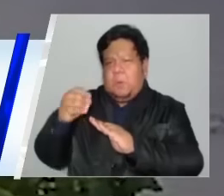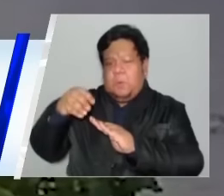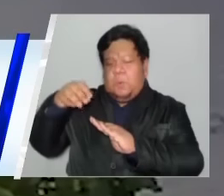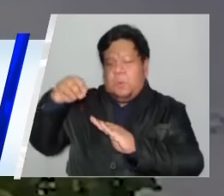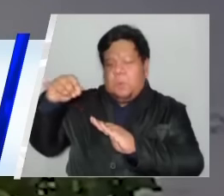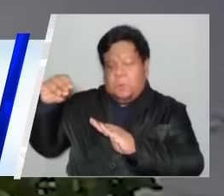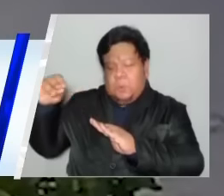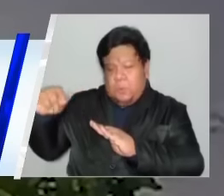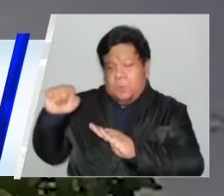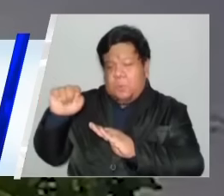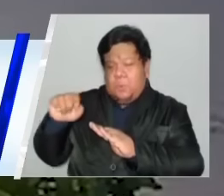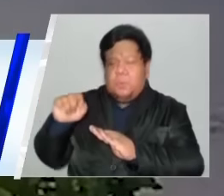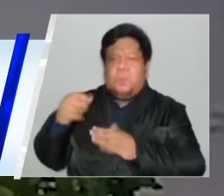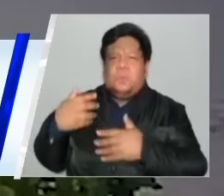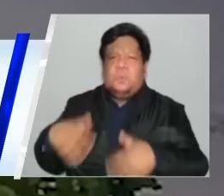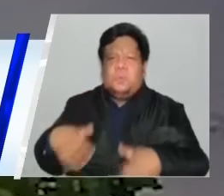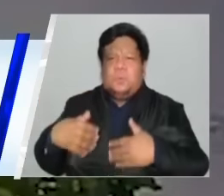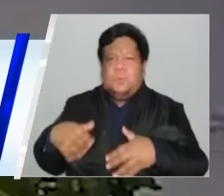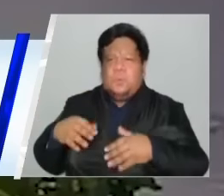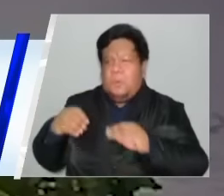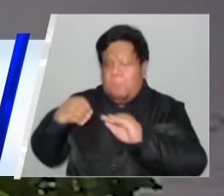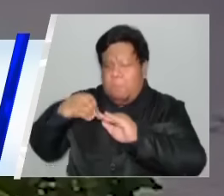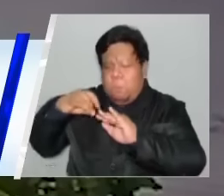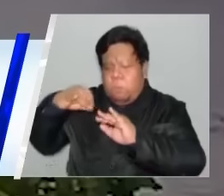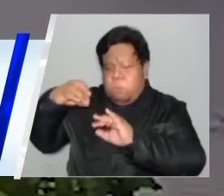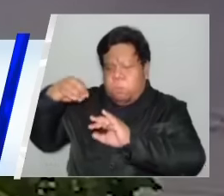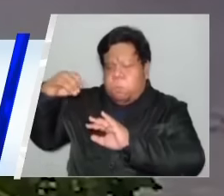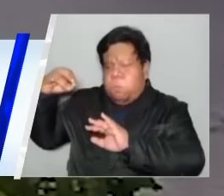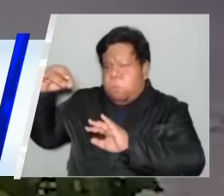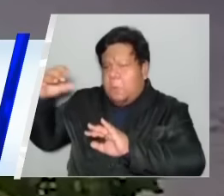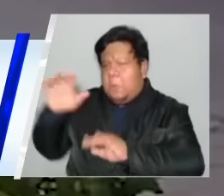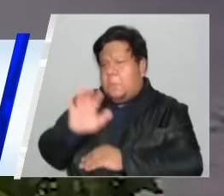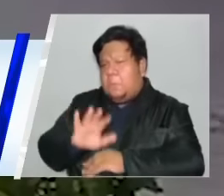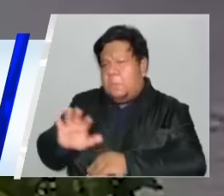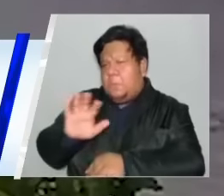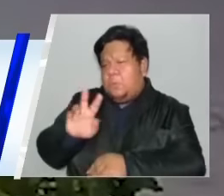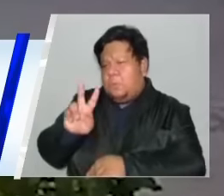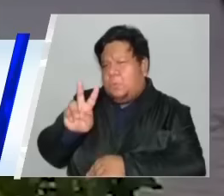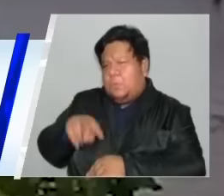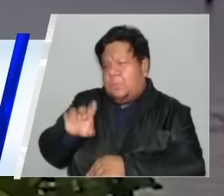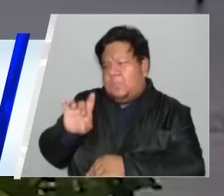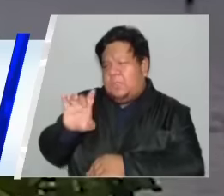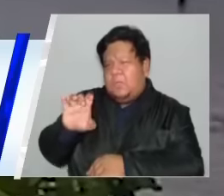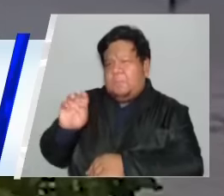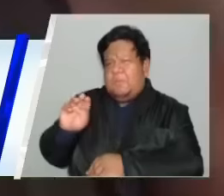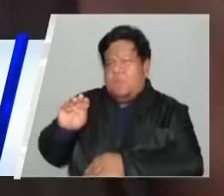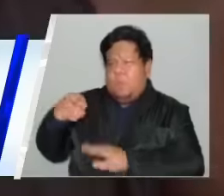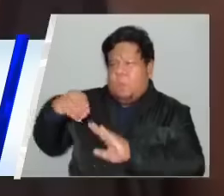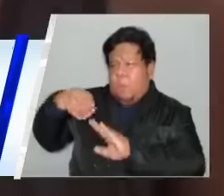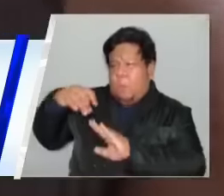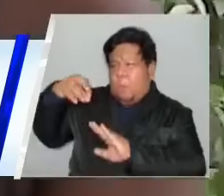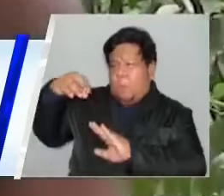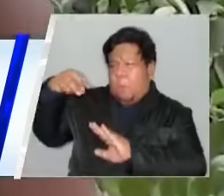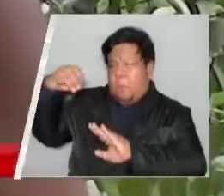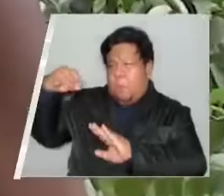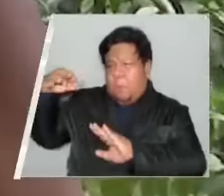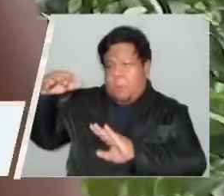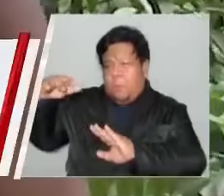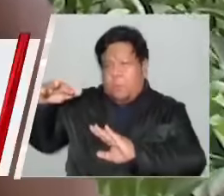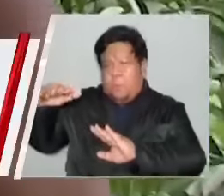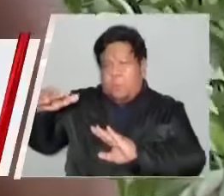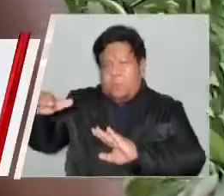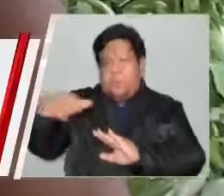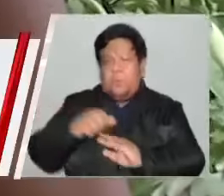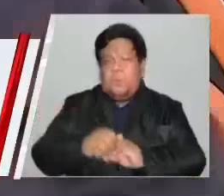usok o plume na umabot sa 2,800 meters ang taas bago nagtungo pa Kanluran, Timog Kanluran. Kinakamahan din po,